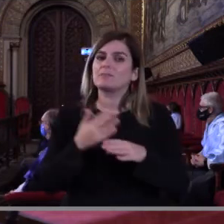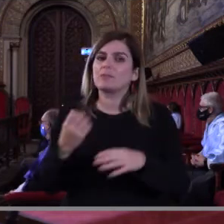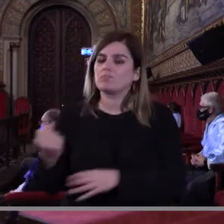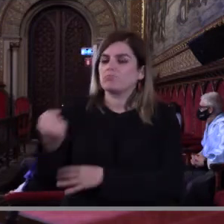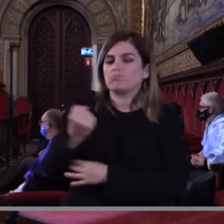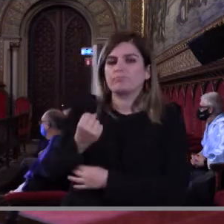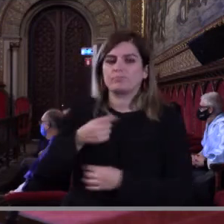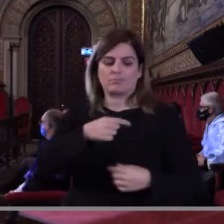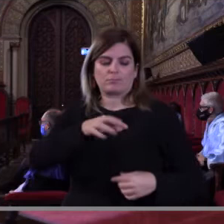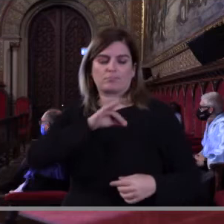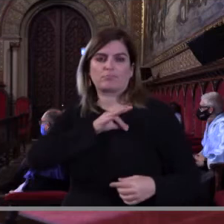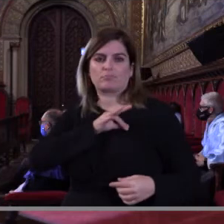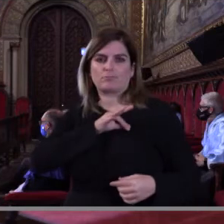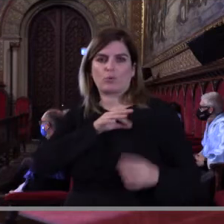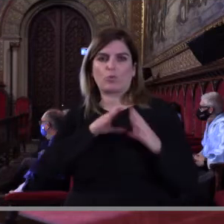solapa. Moltes gràcies.